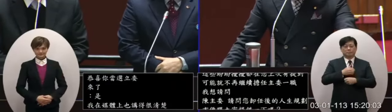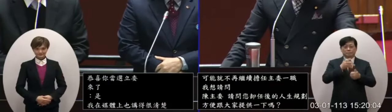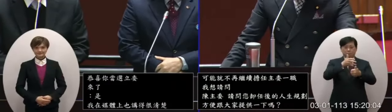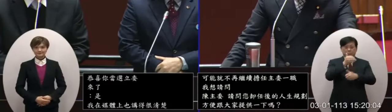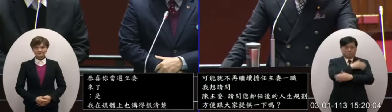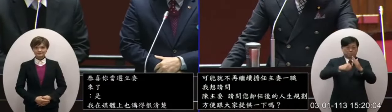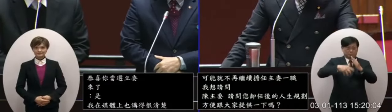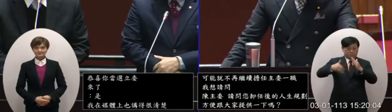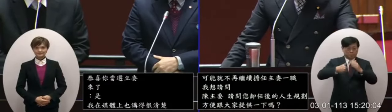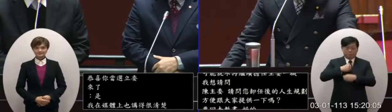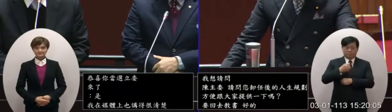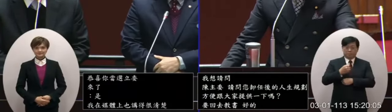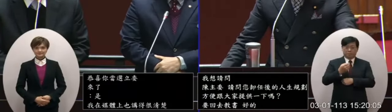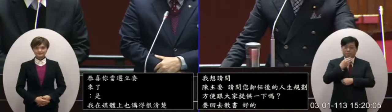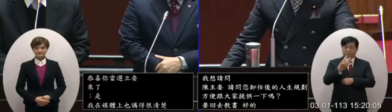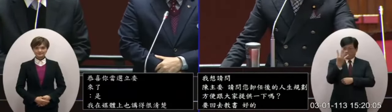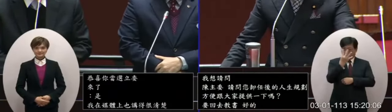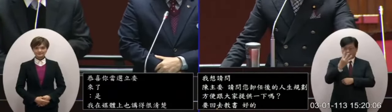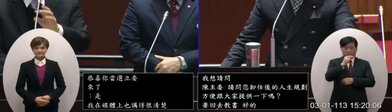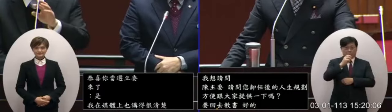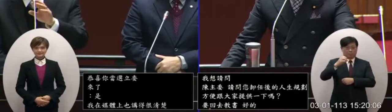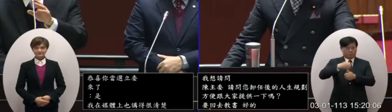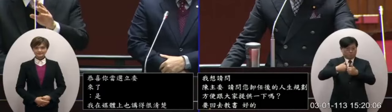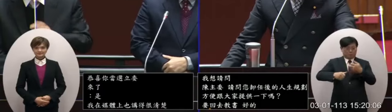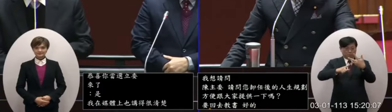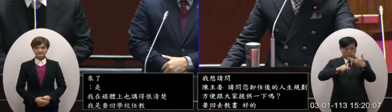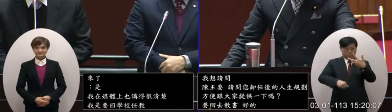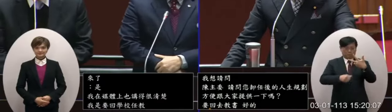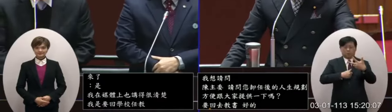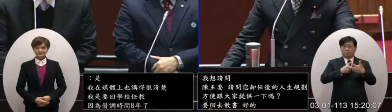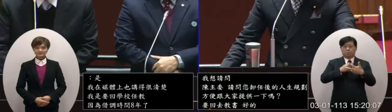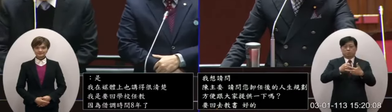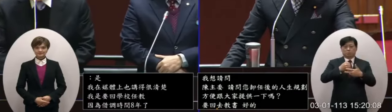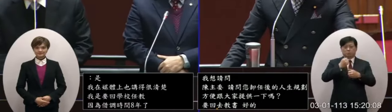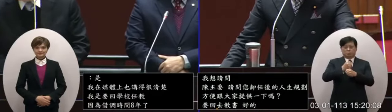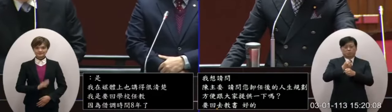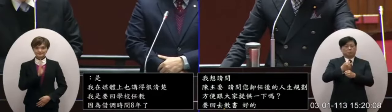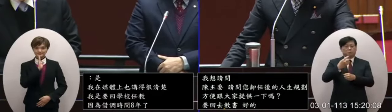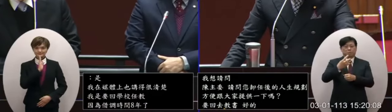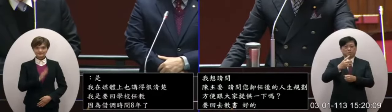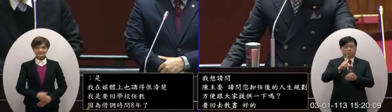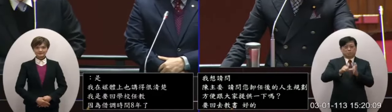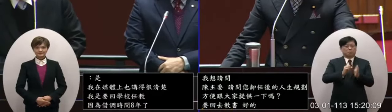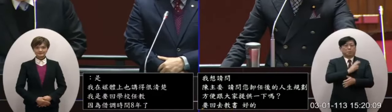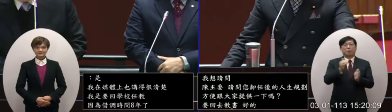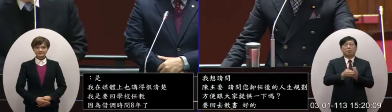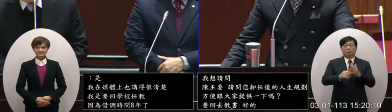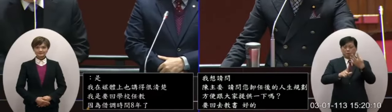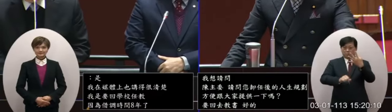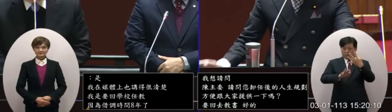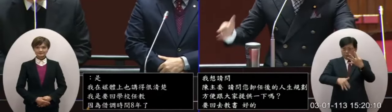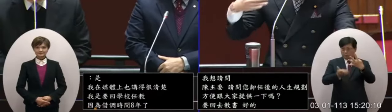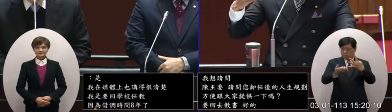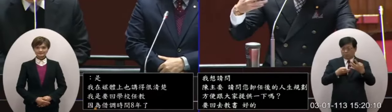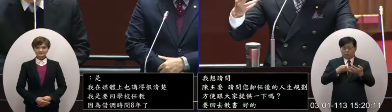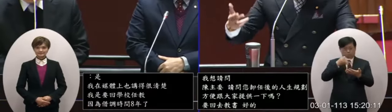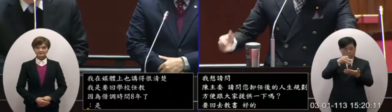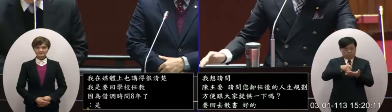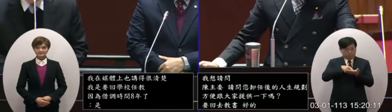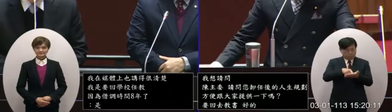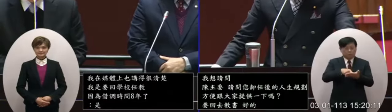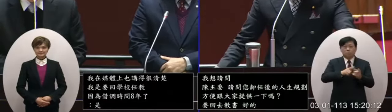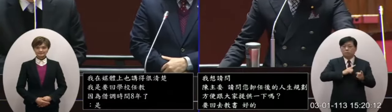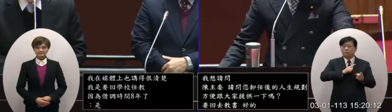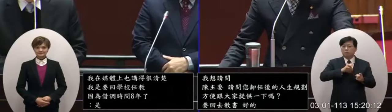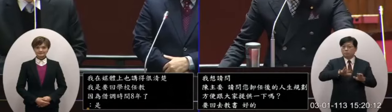院长，四位 NCC 的委员即将在7月要届满，那我想这个4月底前要提名，请问您目前有